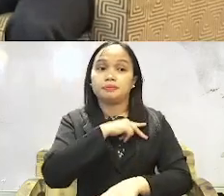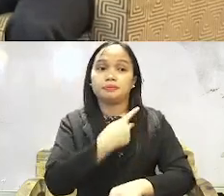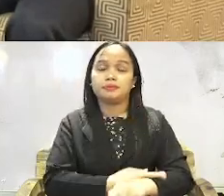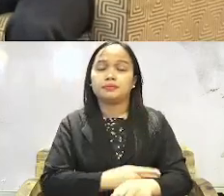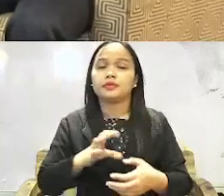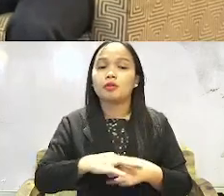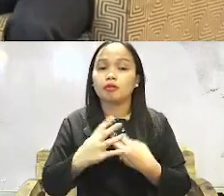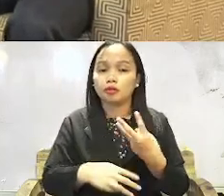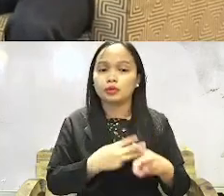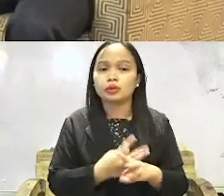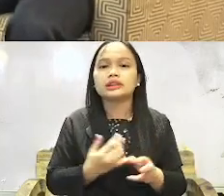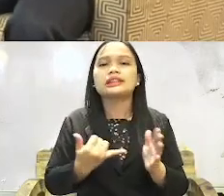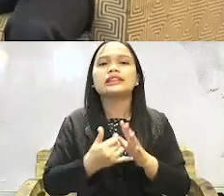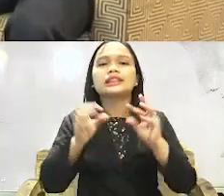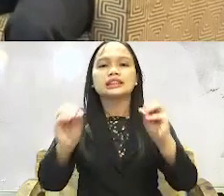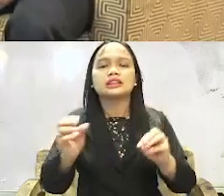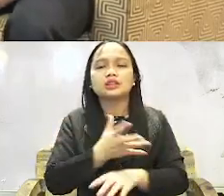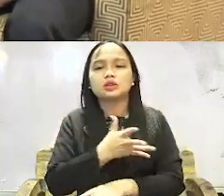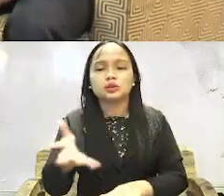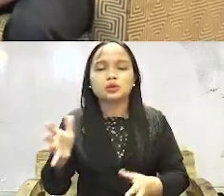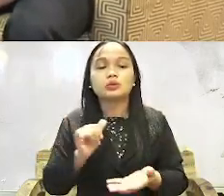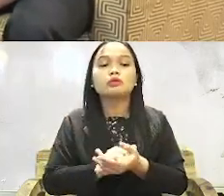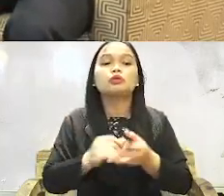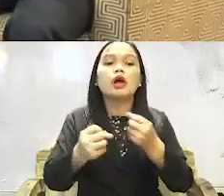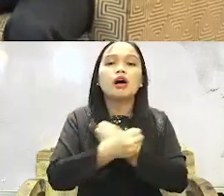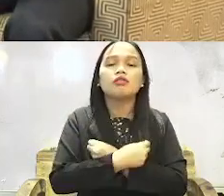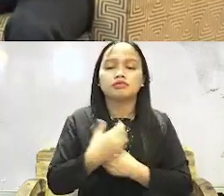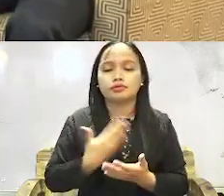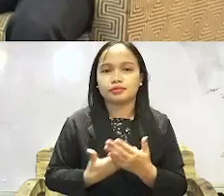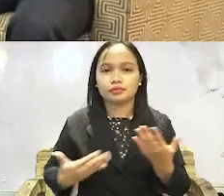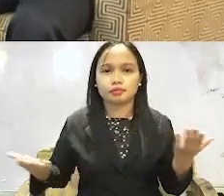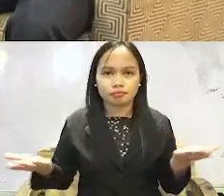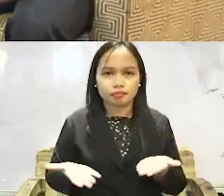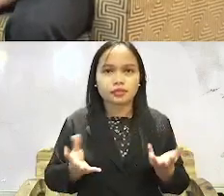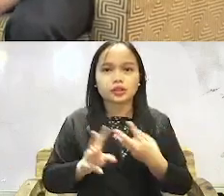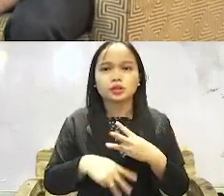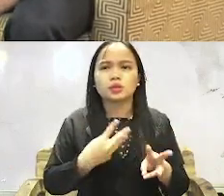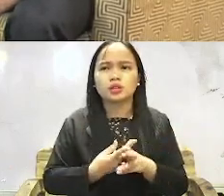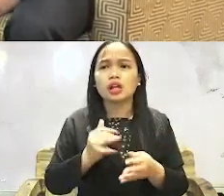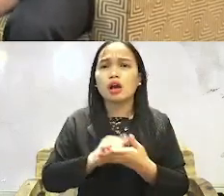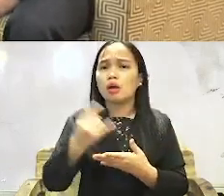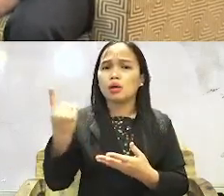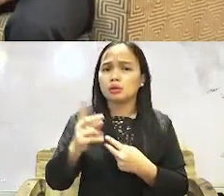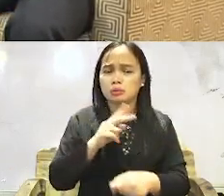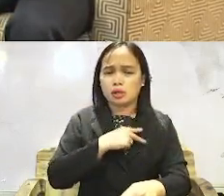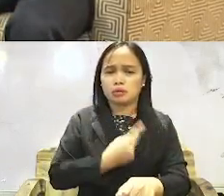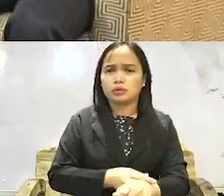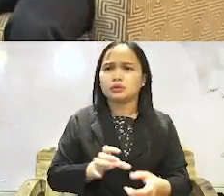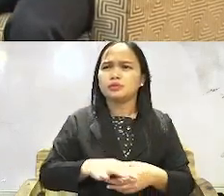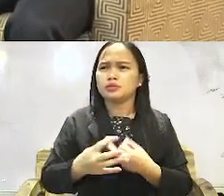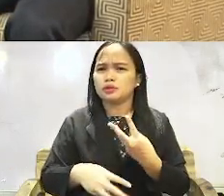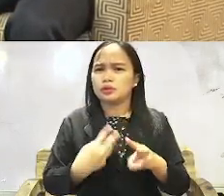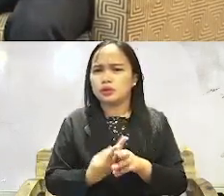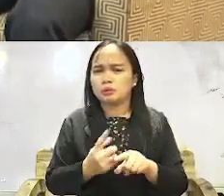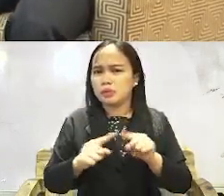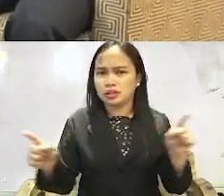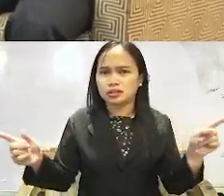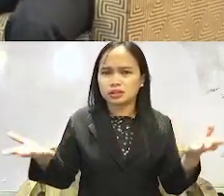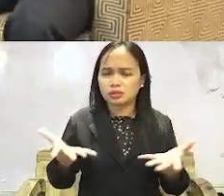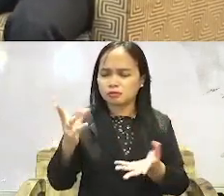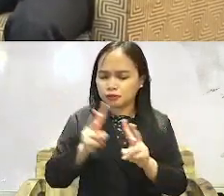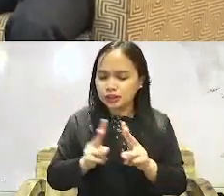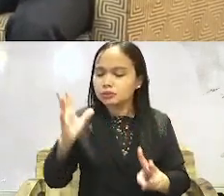ito, tuturuan kang mahalin ang mga bagay sa mundo na ito. Yun lang ang tanging kapangyarihan ng mundo na ito eh. Pero itong